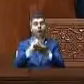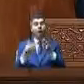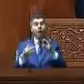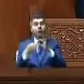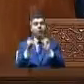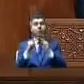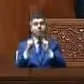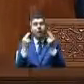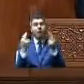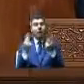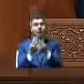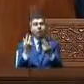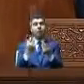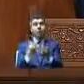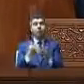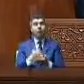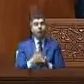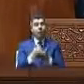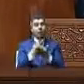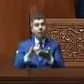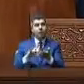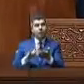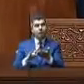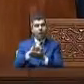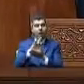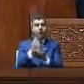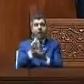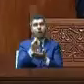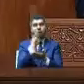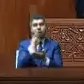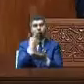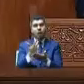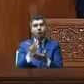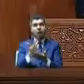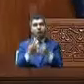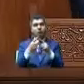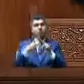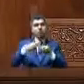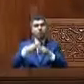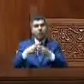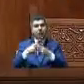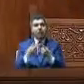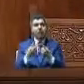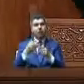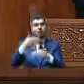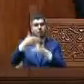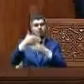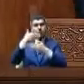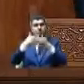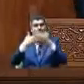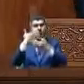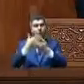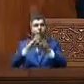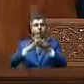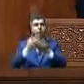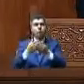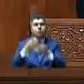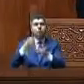النسيج والسيارات والطائرات والأدوية والكيمياء والميكانيك والبناء وكذا ترحيل